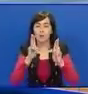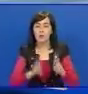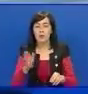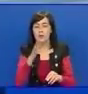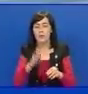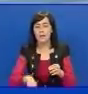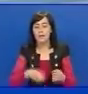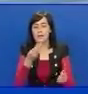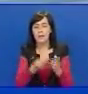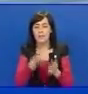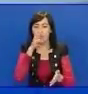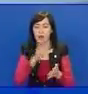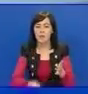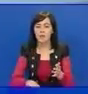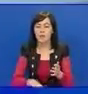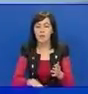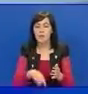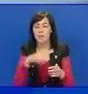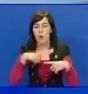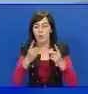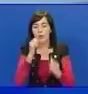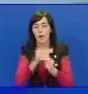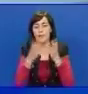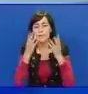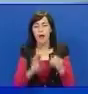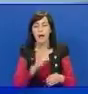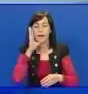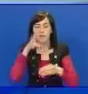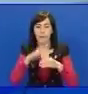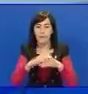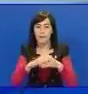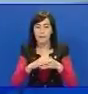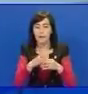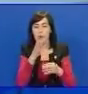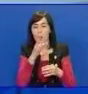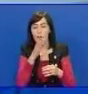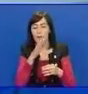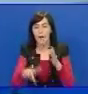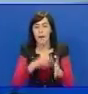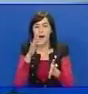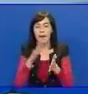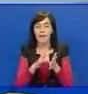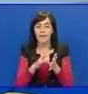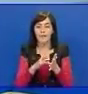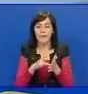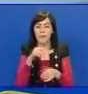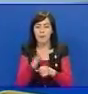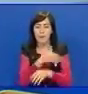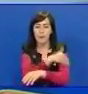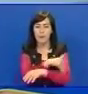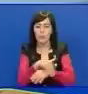пайызы көтеру қажет. Күнделікті таңғы және кешкі мезгілдерде қаланың негізгі